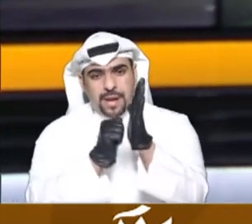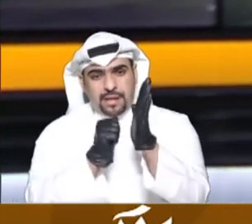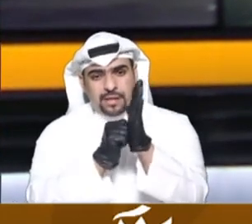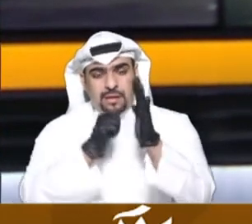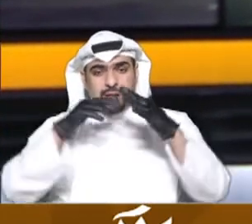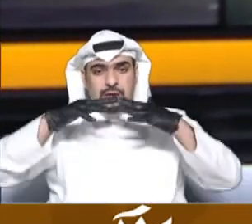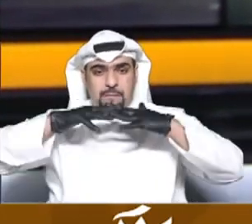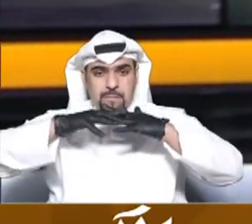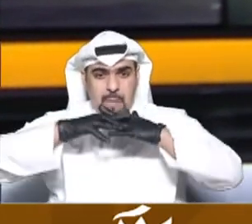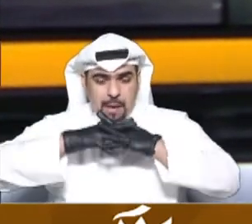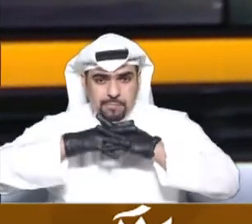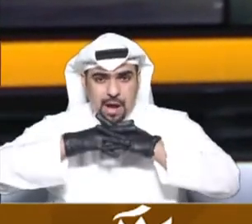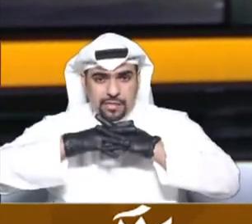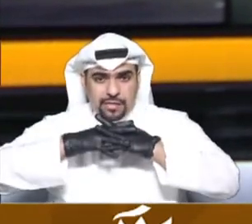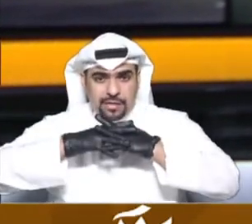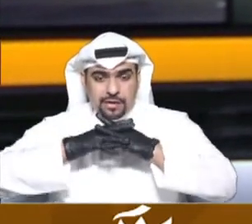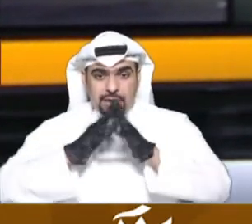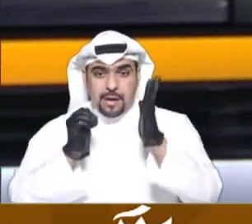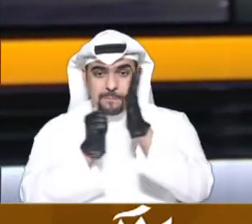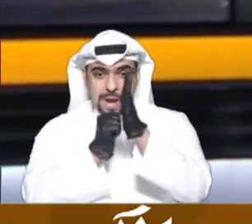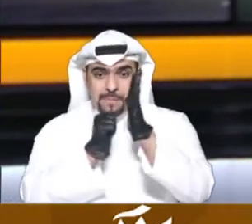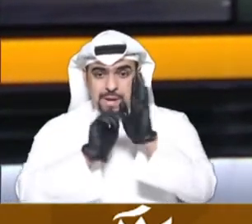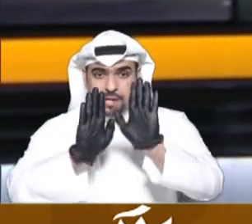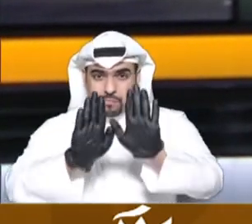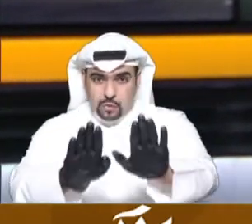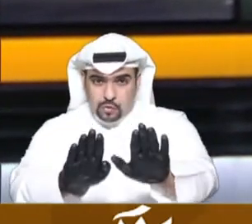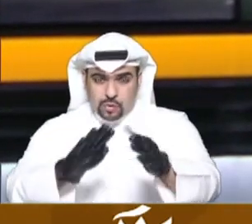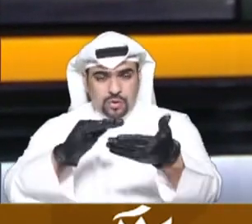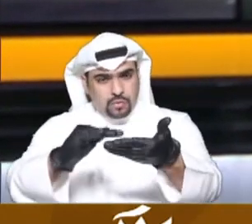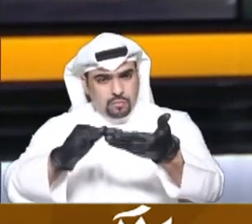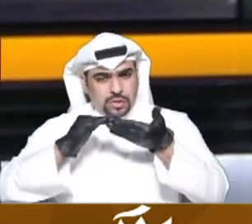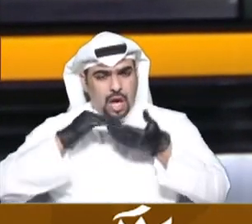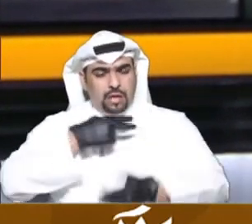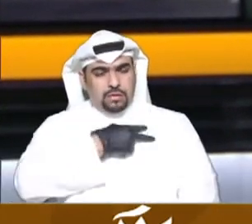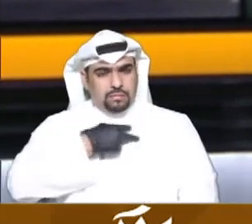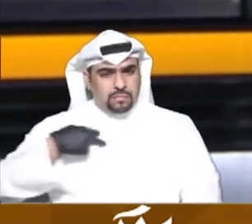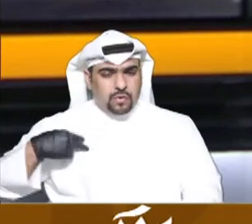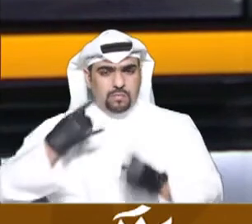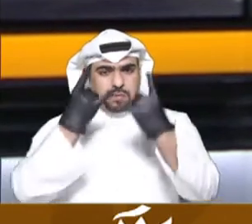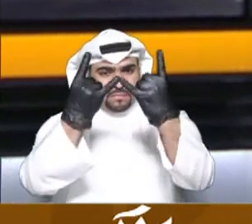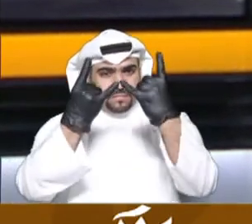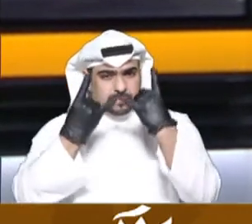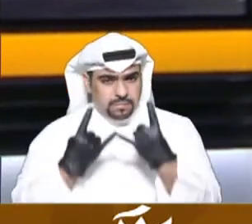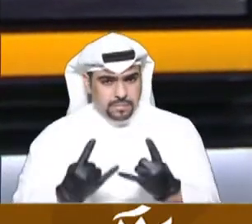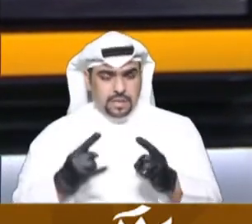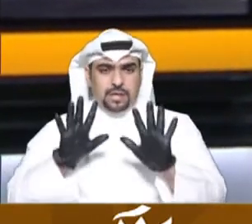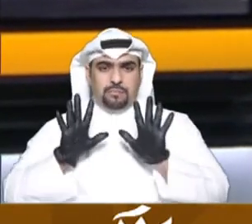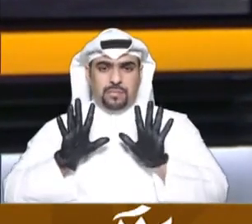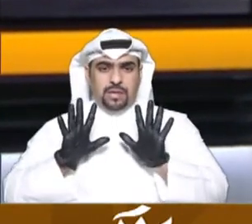تتكاتفون وتمدون أياديكم إلى أيادينا ومع أيادي إخوانكم اللي